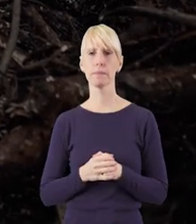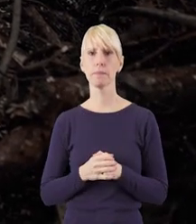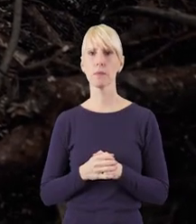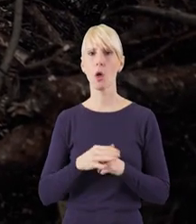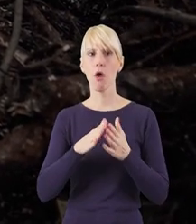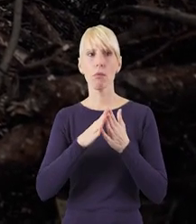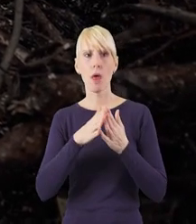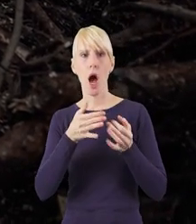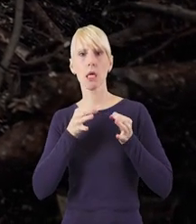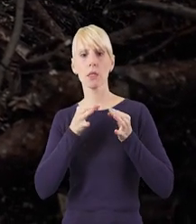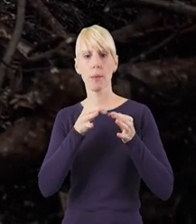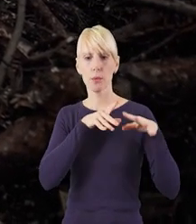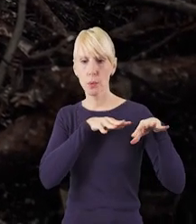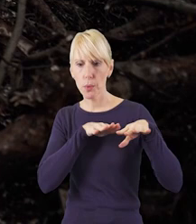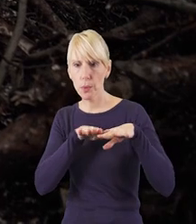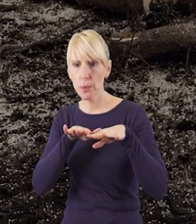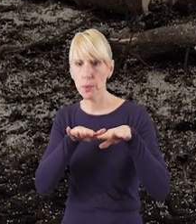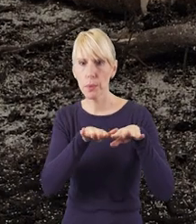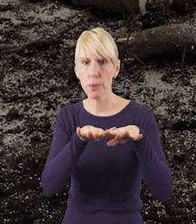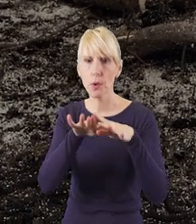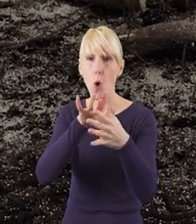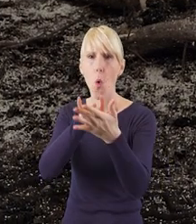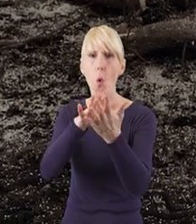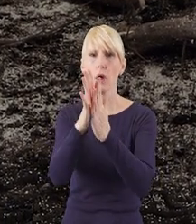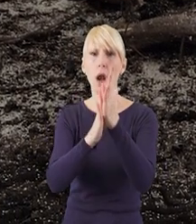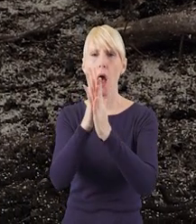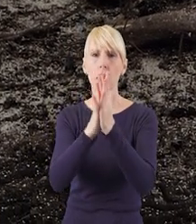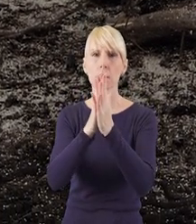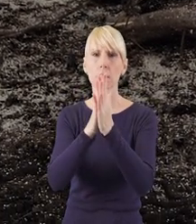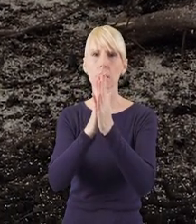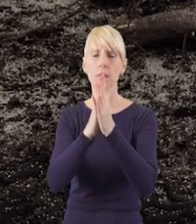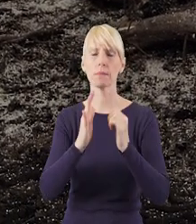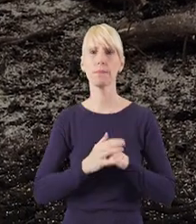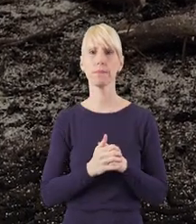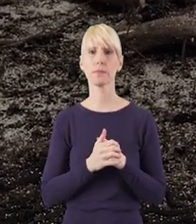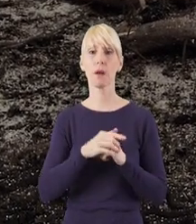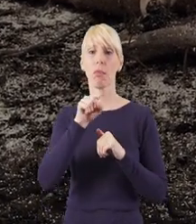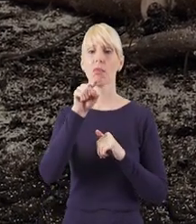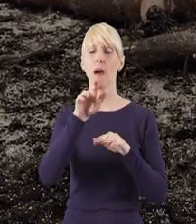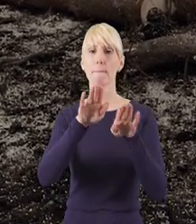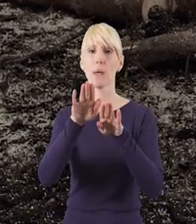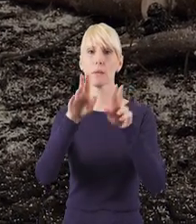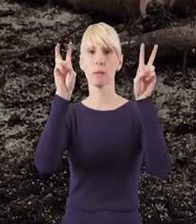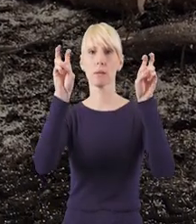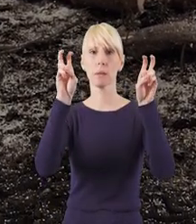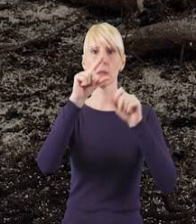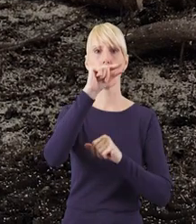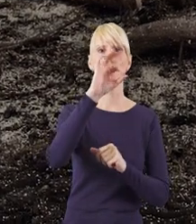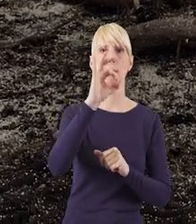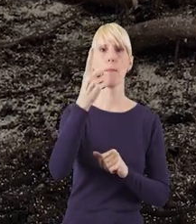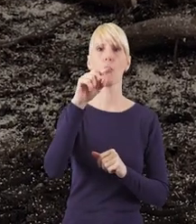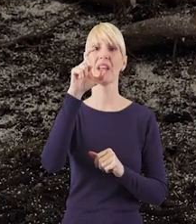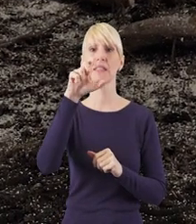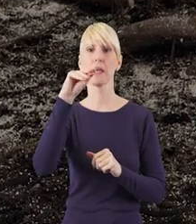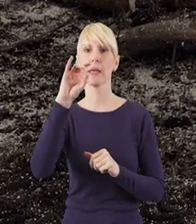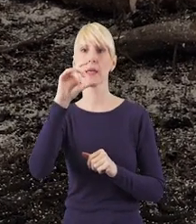Ślady samochodów prowadziły w głąb lasu, po drugiej stronie szosy. Tam, w miejscu zwanym pod